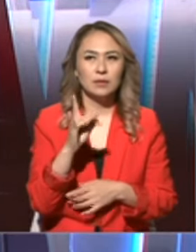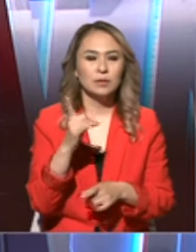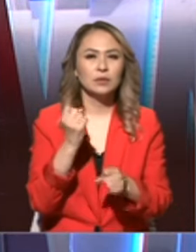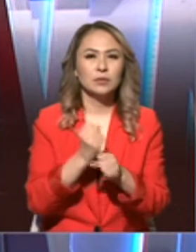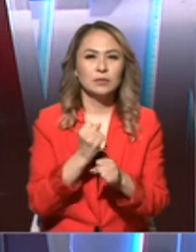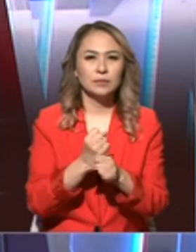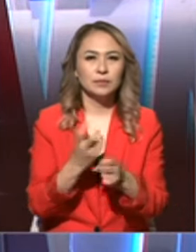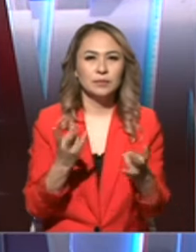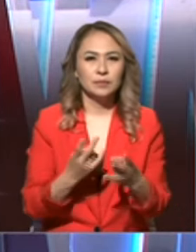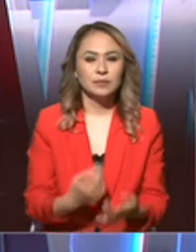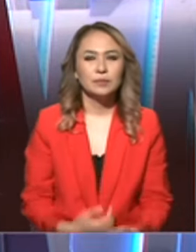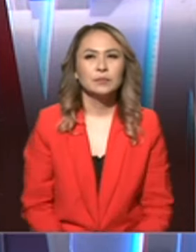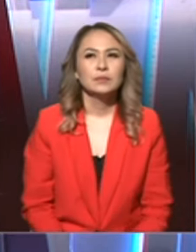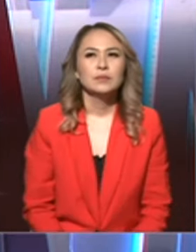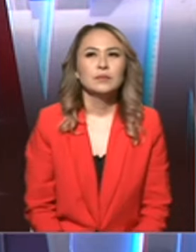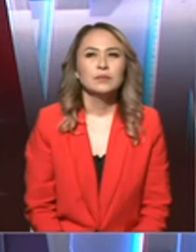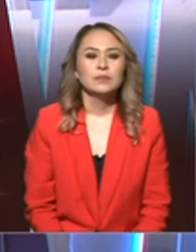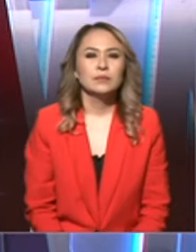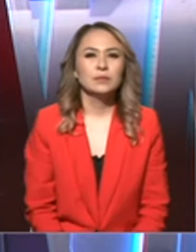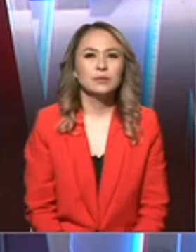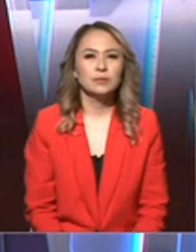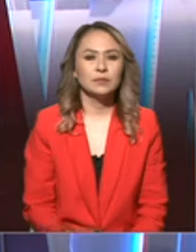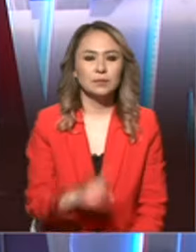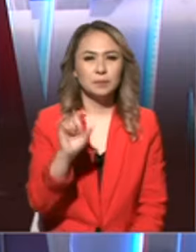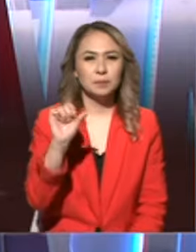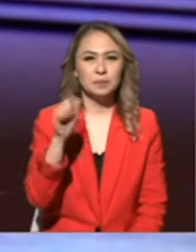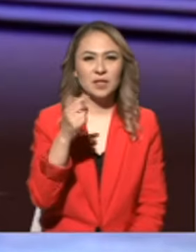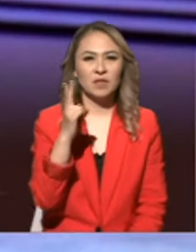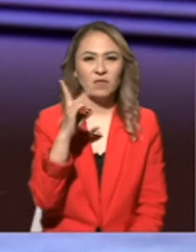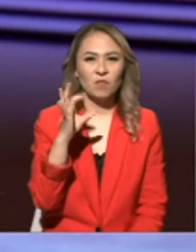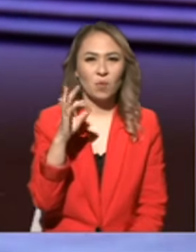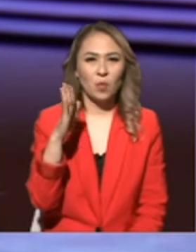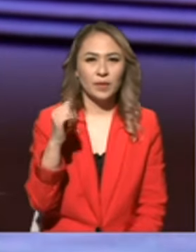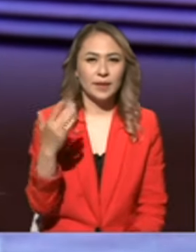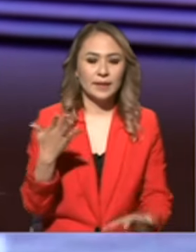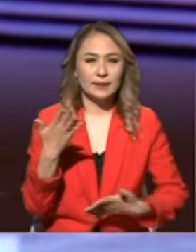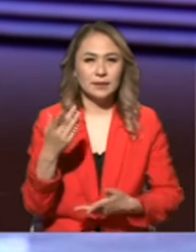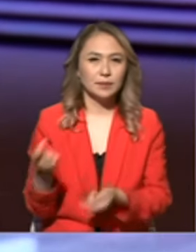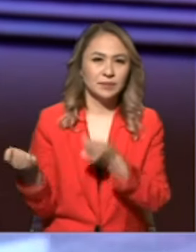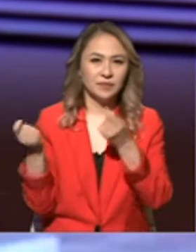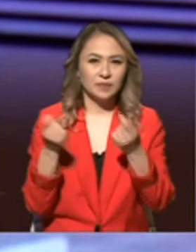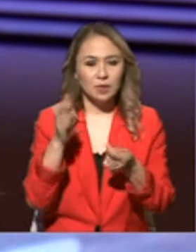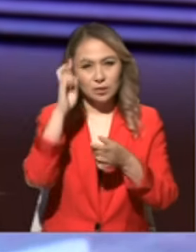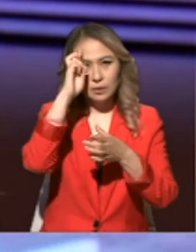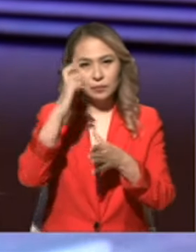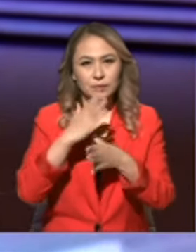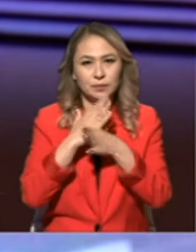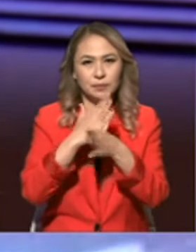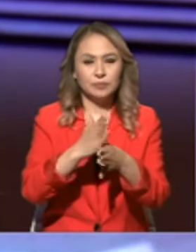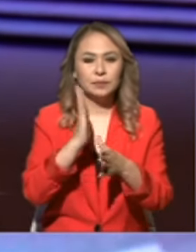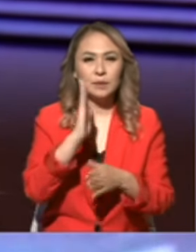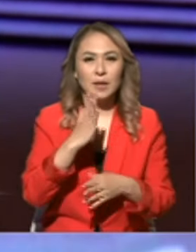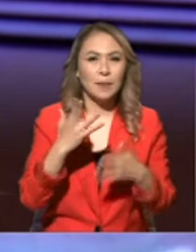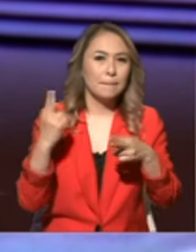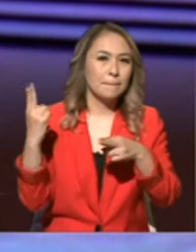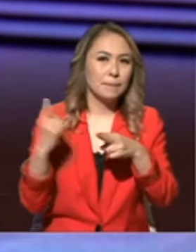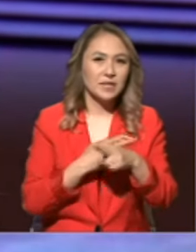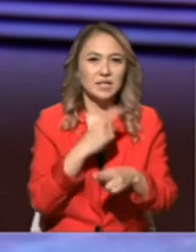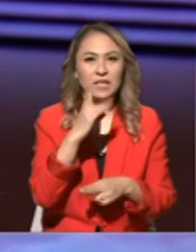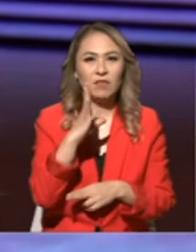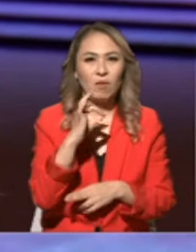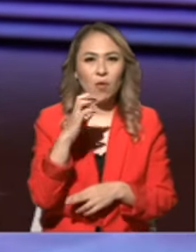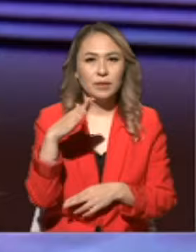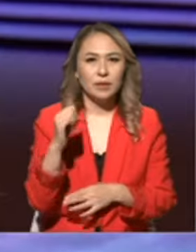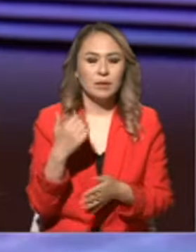болады? Біріншіден бұл кісілер квотамен келетін болса, ол мемлекеттік көмекті алады. Квотасыз келген азаматтар бар.